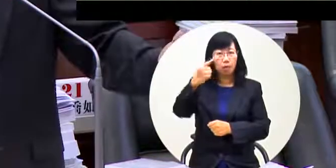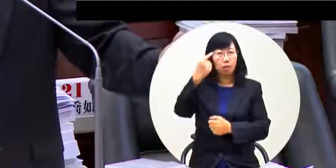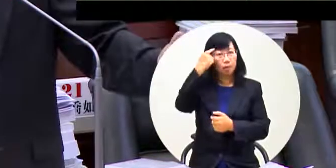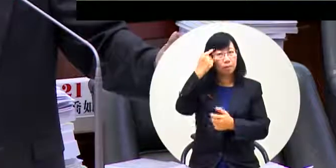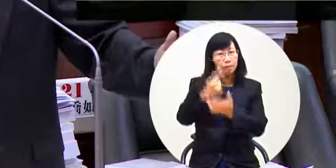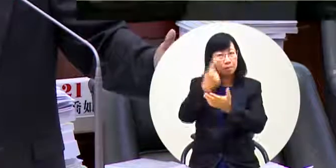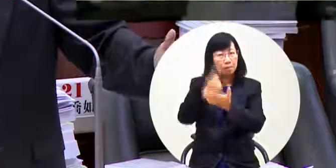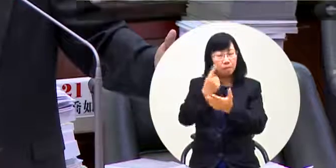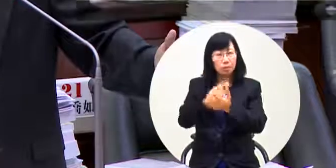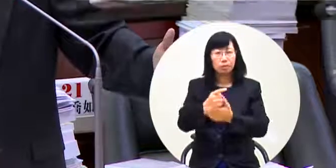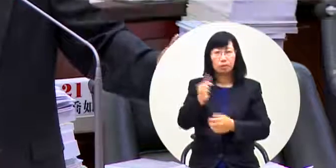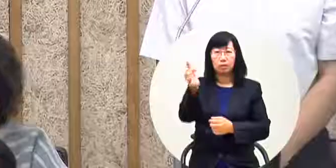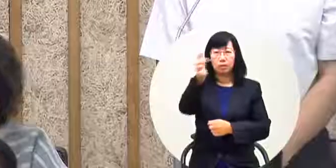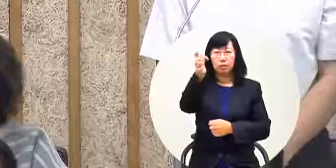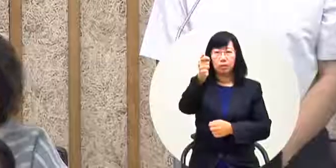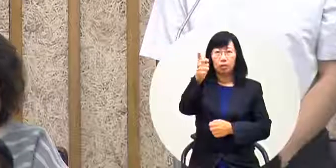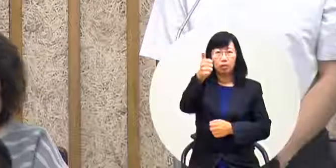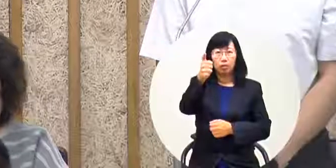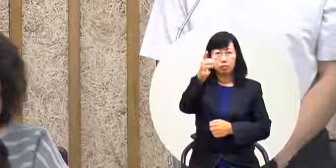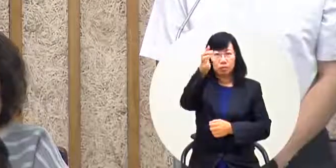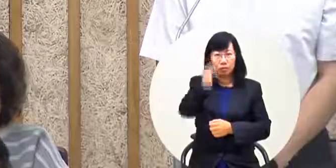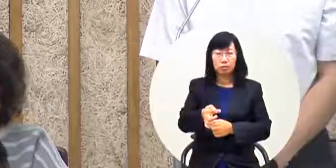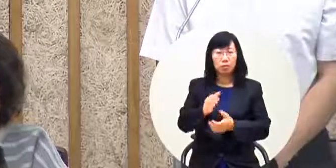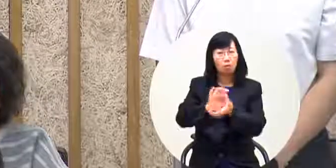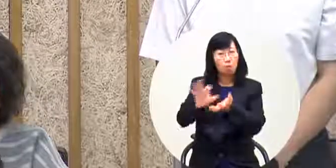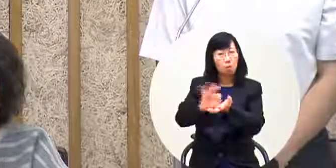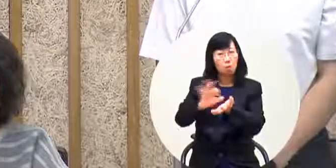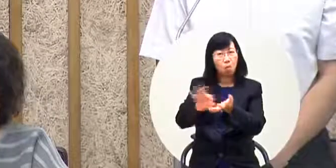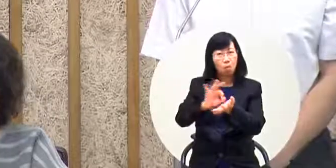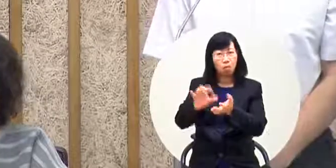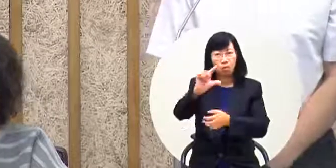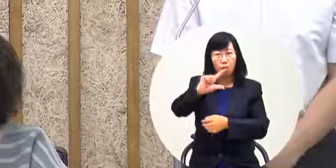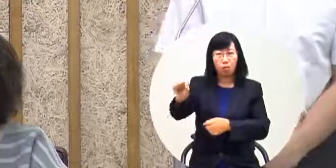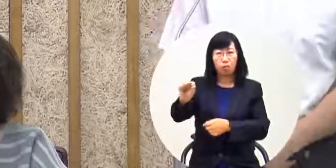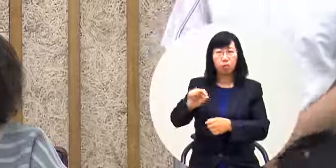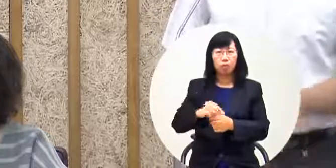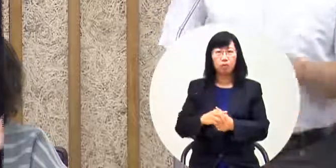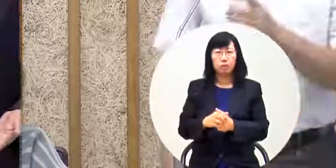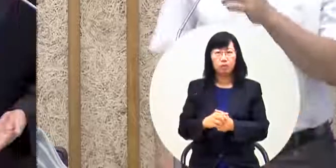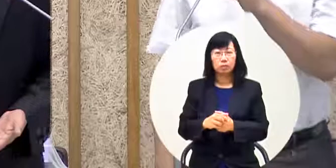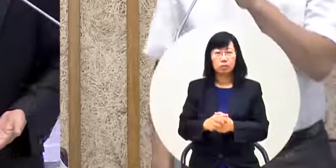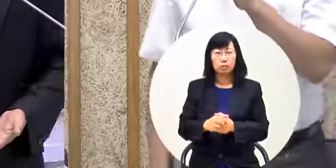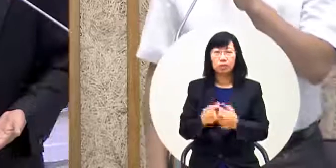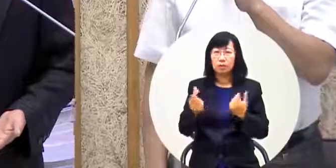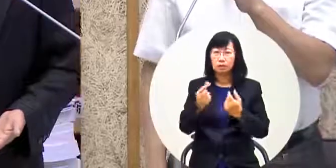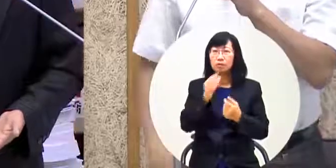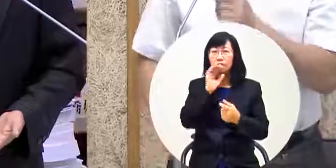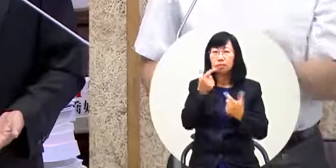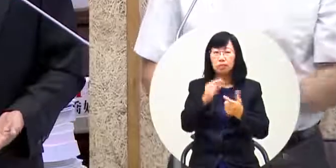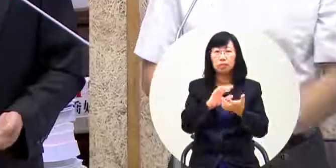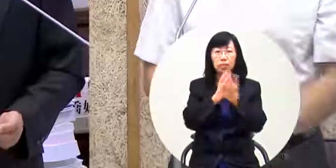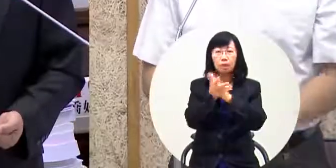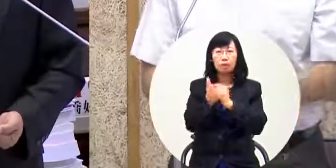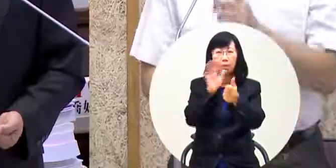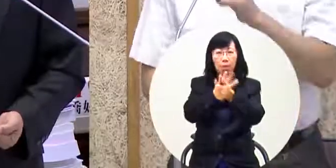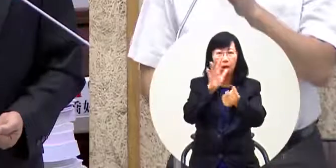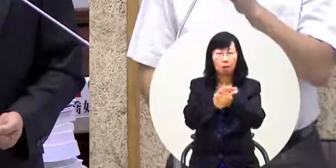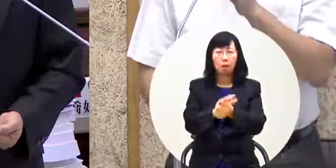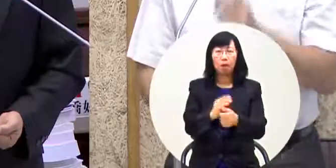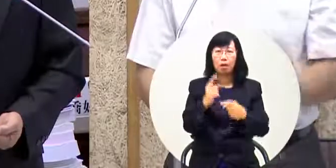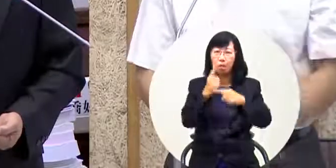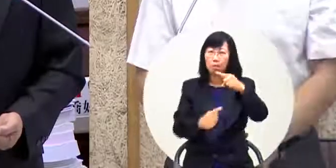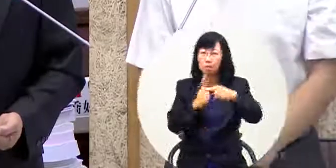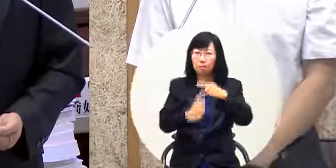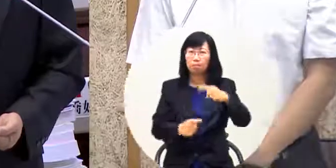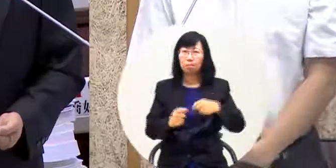会不会事倍功半？会不会？我问这个问题。 谢主